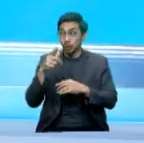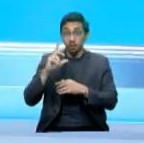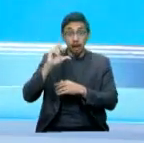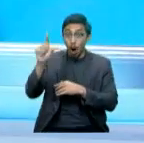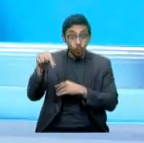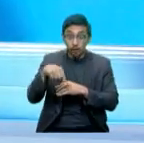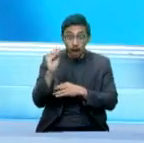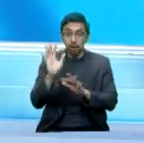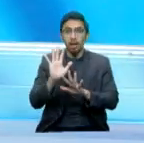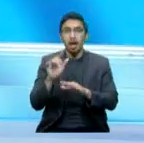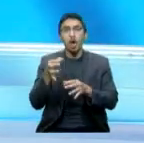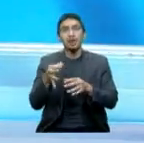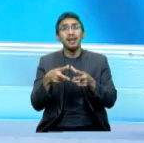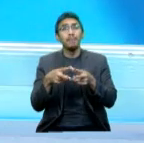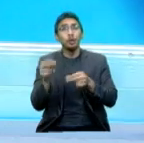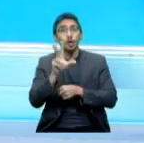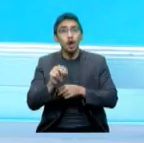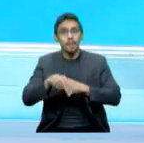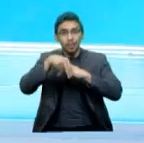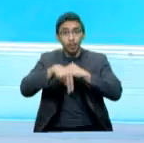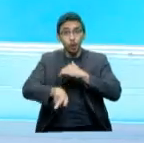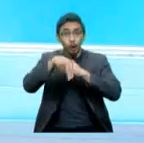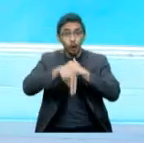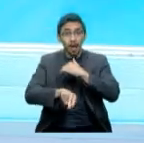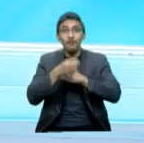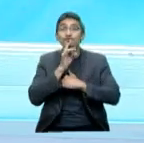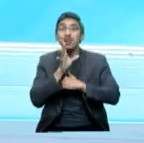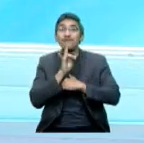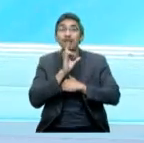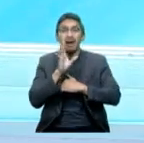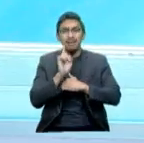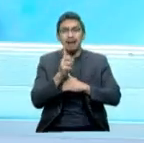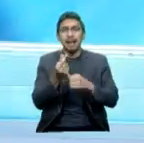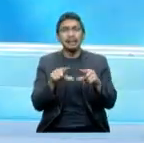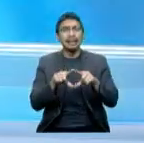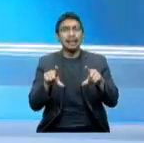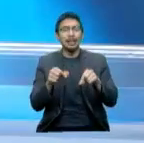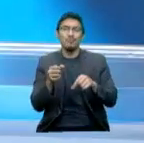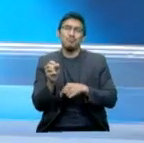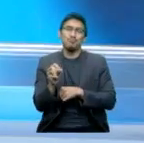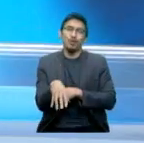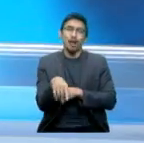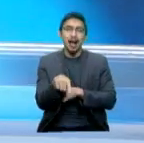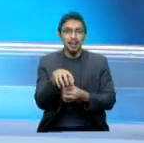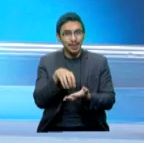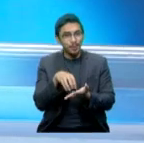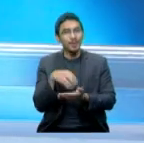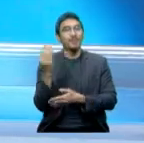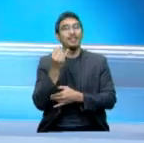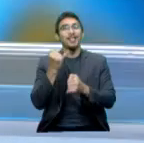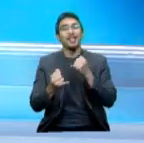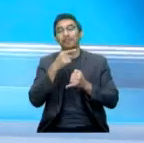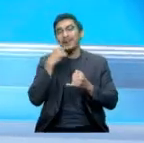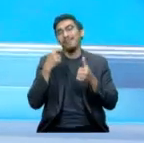dari Jakarta di kota Depok, Jawa Barat, perosotan warna-warni ini dengan tiket masuk yang murah meriah bisa menjadi tujuan wisata akhir